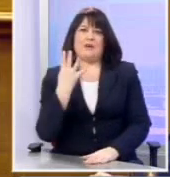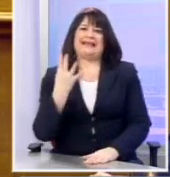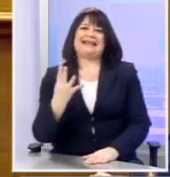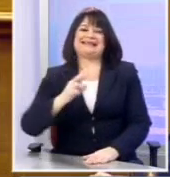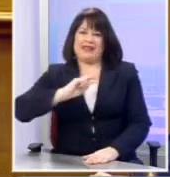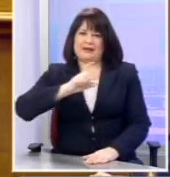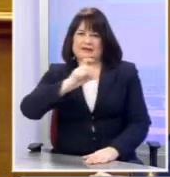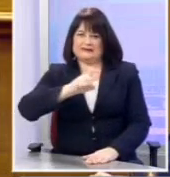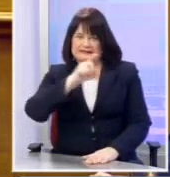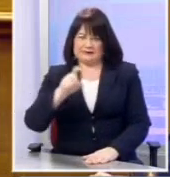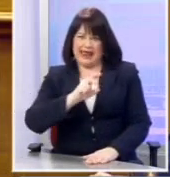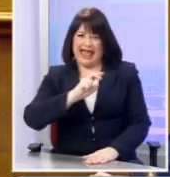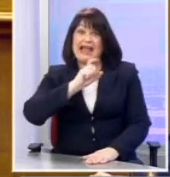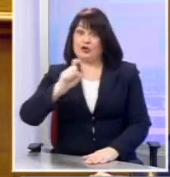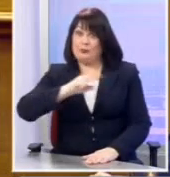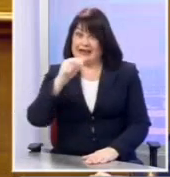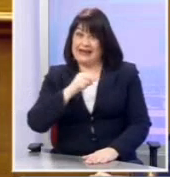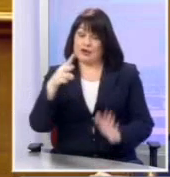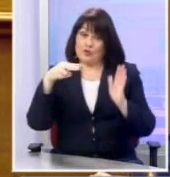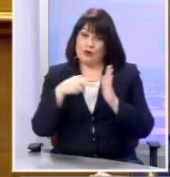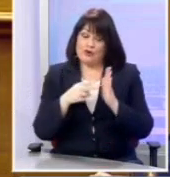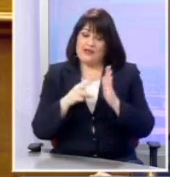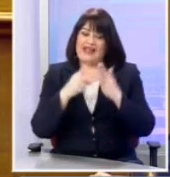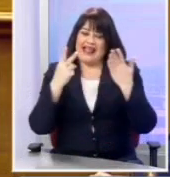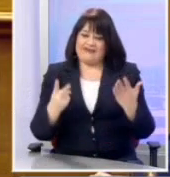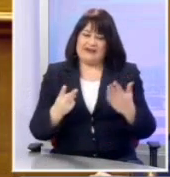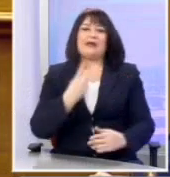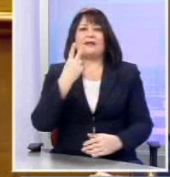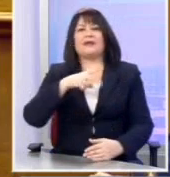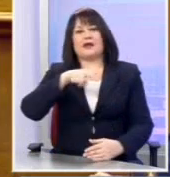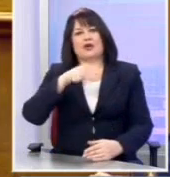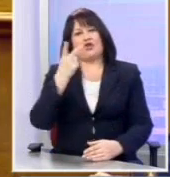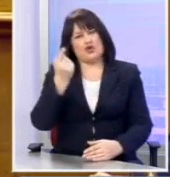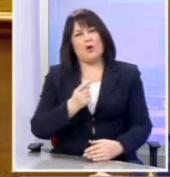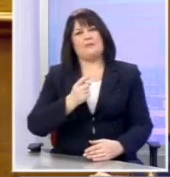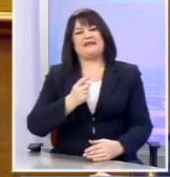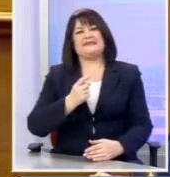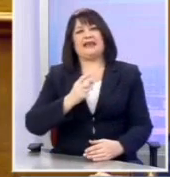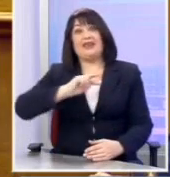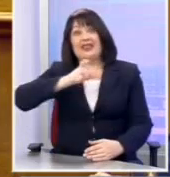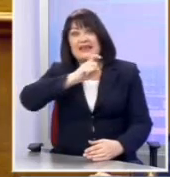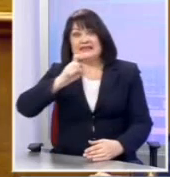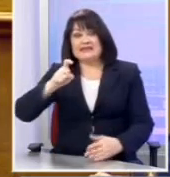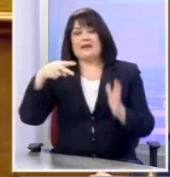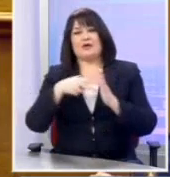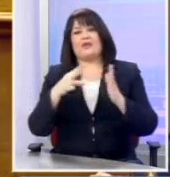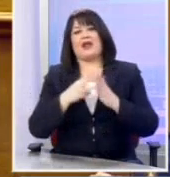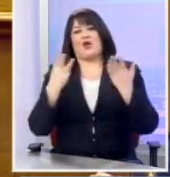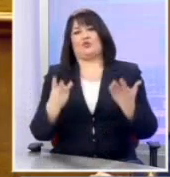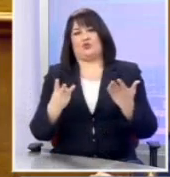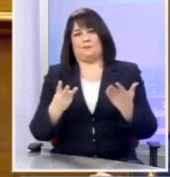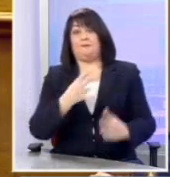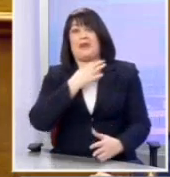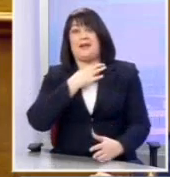δισεκατομμύρια ευρώ το 2017 και σε 2,5 σε 2,5 δις για το 2018, με τις ανάγκες